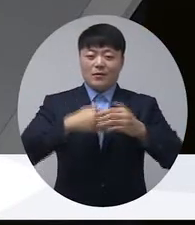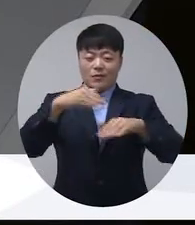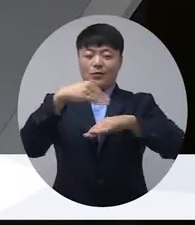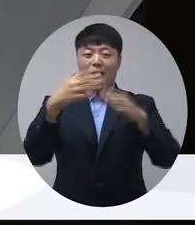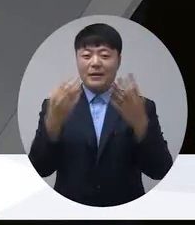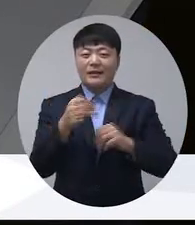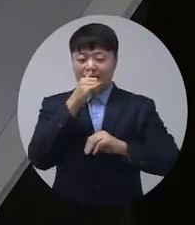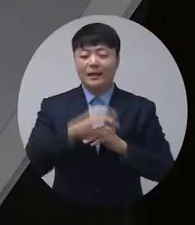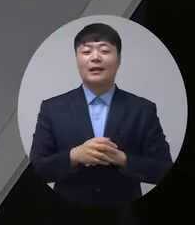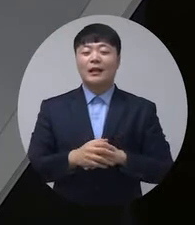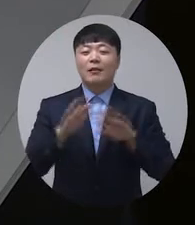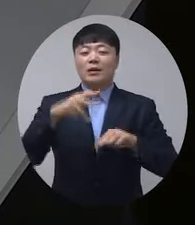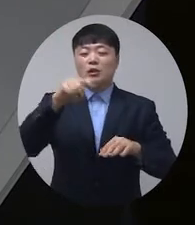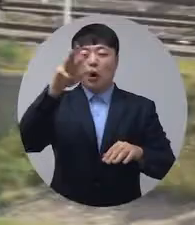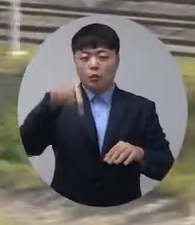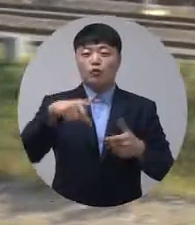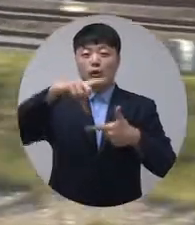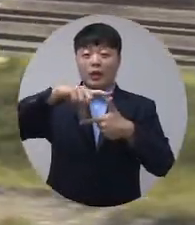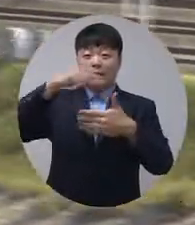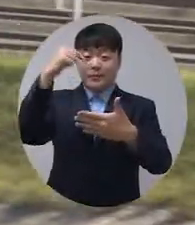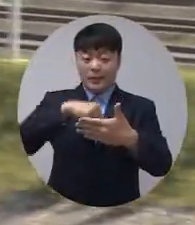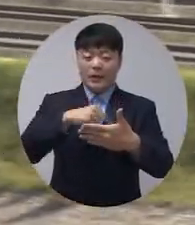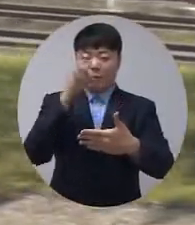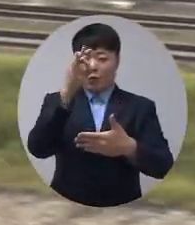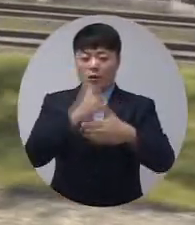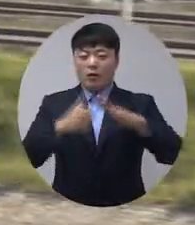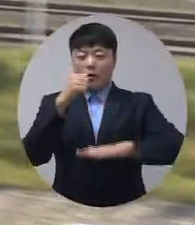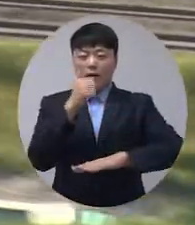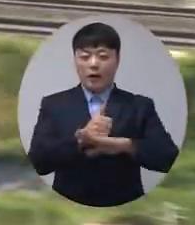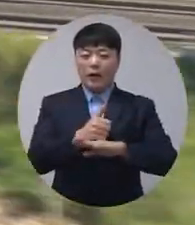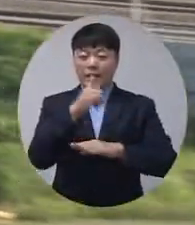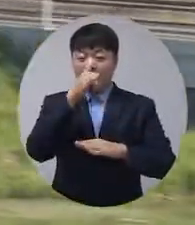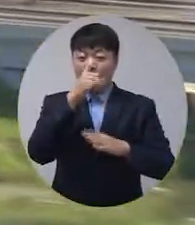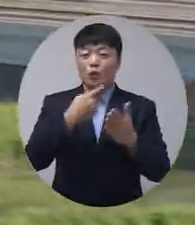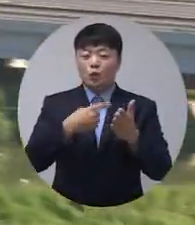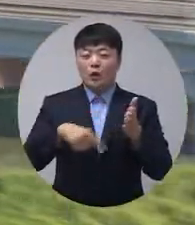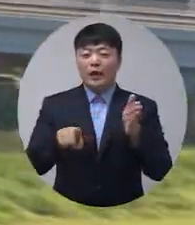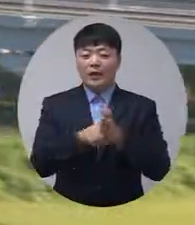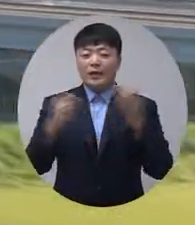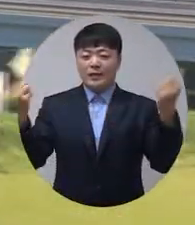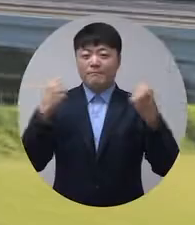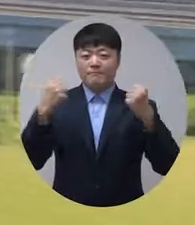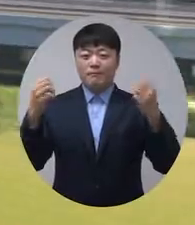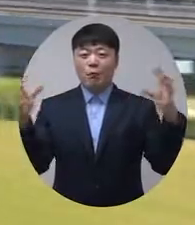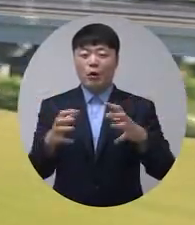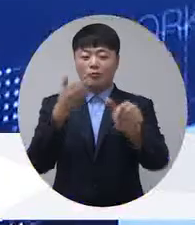합천군은 앞으로 서부경남 ktx 사업이 가시적 성과를 낼 수 있도록 힘을 모아 줄 것을 당부했습니다